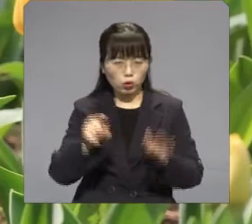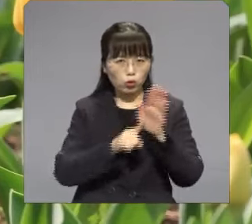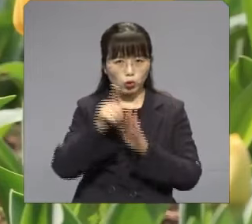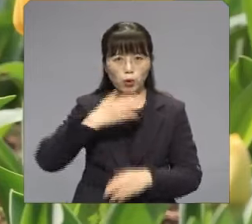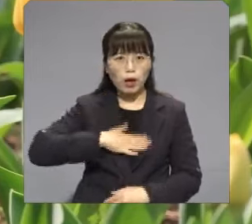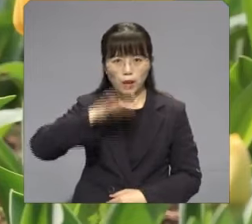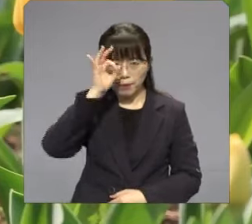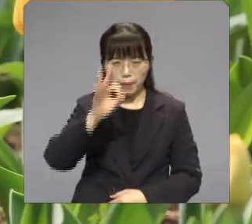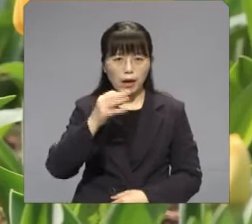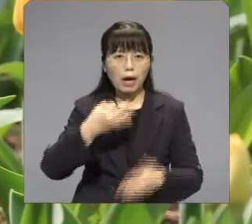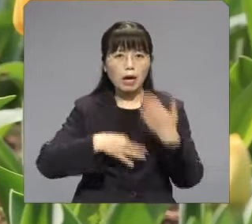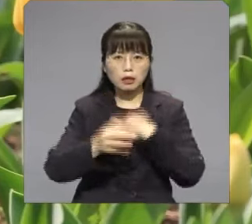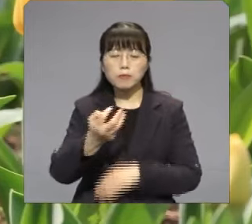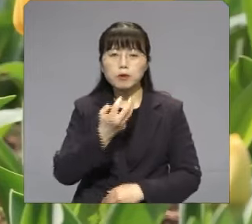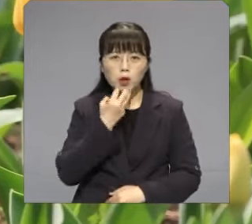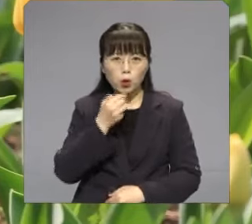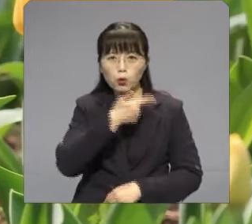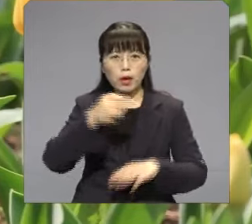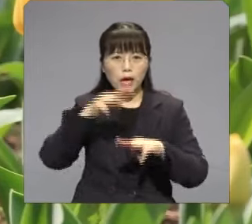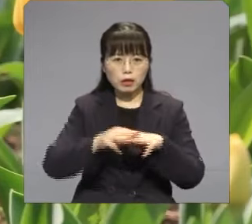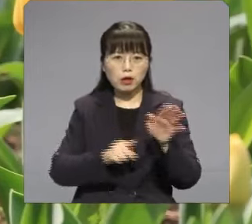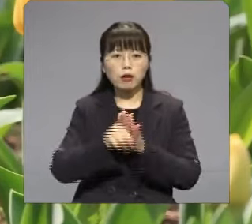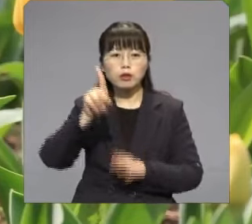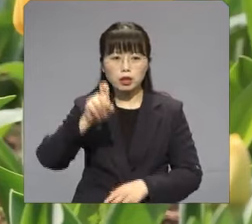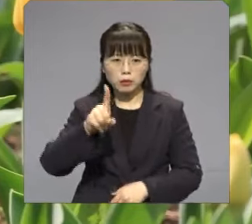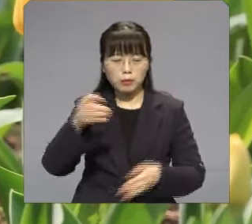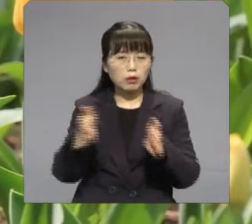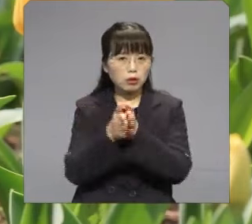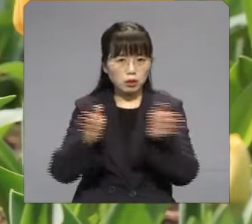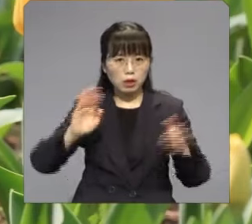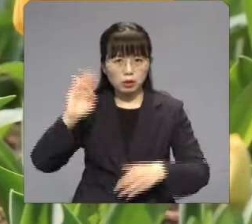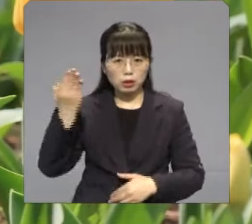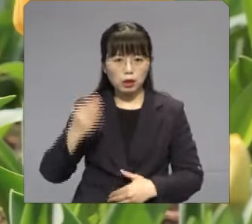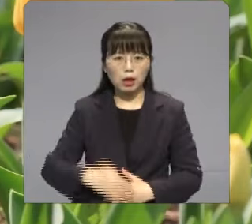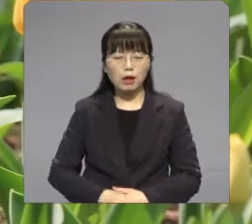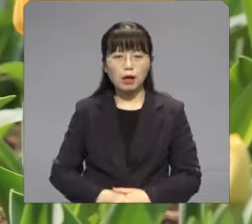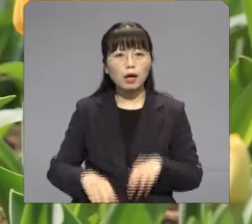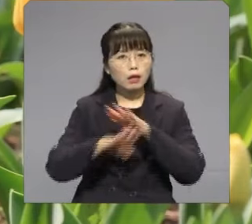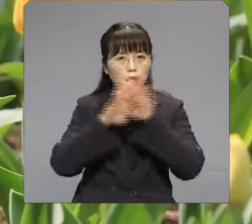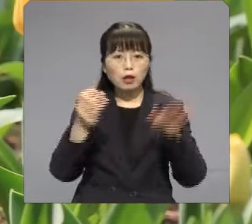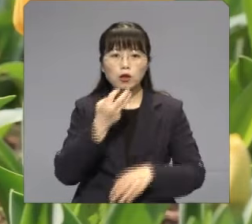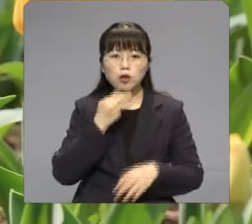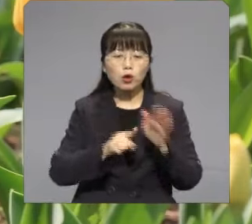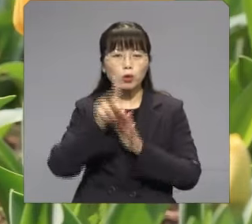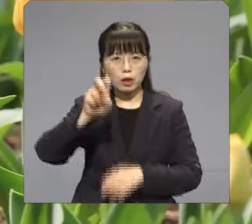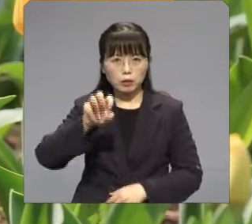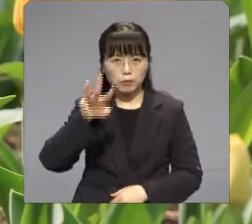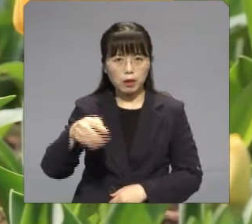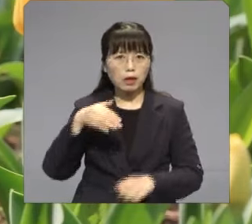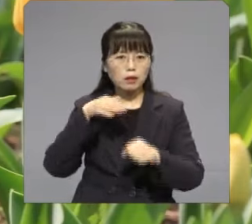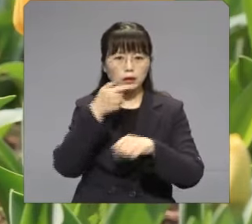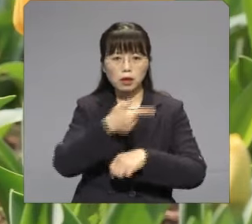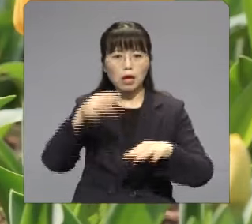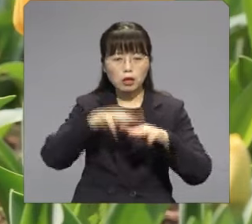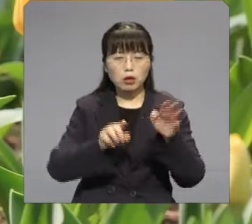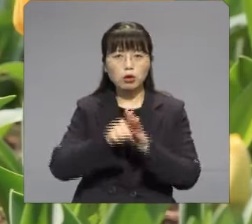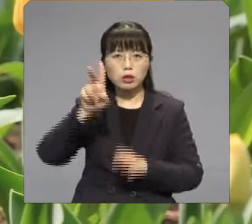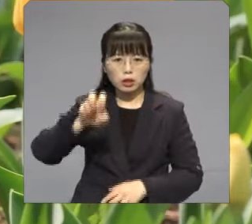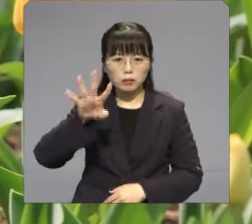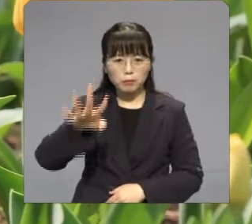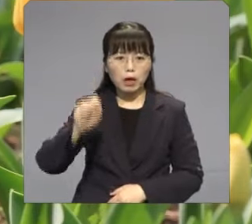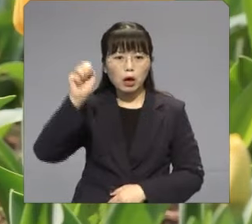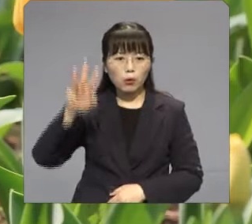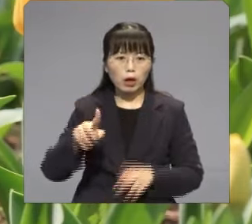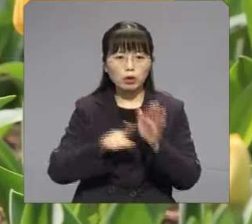보겠습니다 아침에 서울과 대전이 11도로 출발하겠고요 한낮에는 서울이 23도 대전이 24도